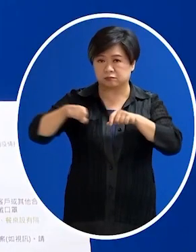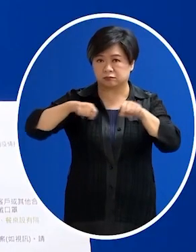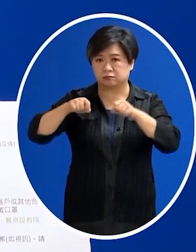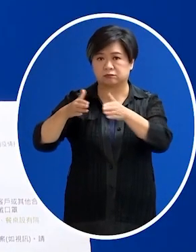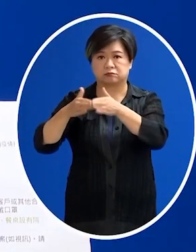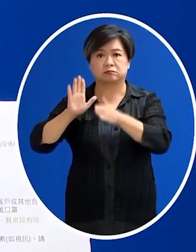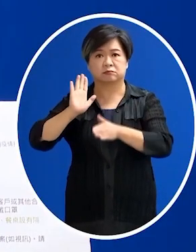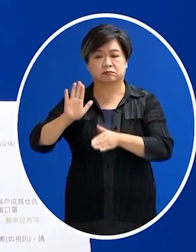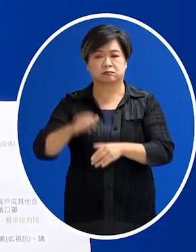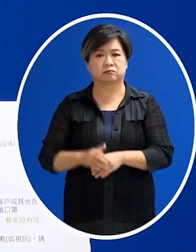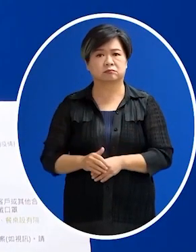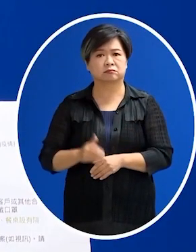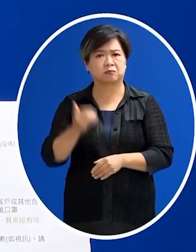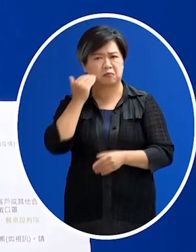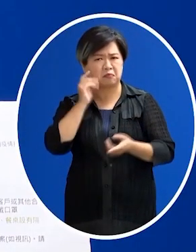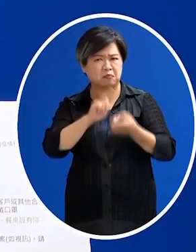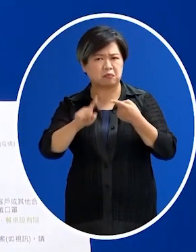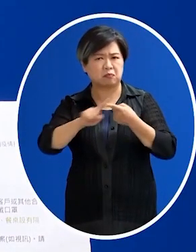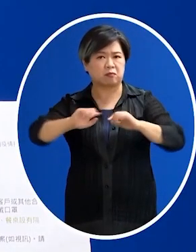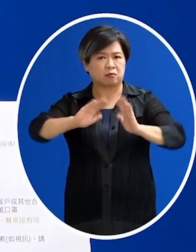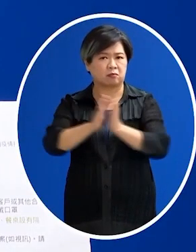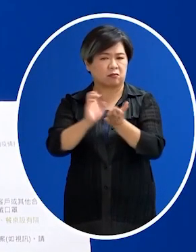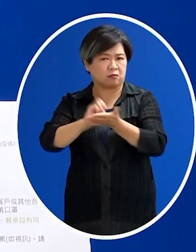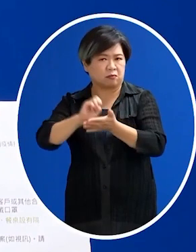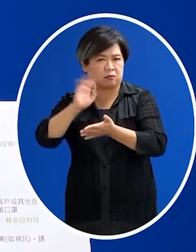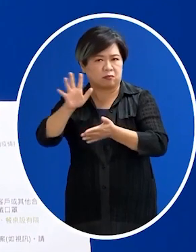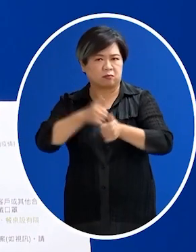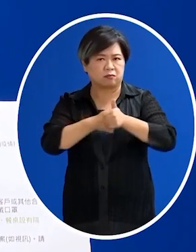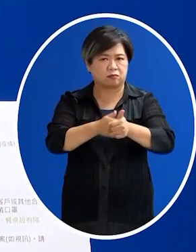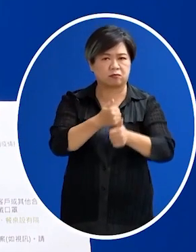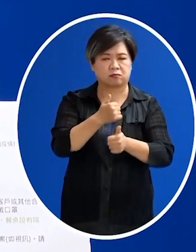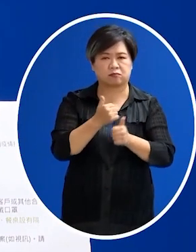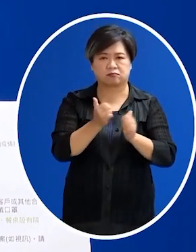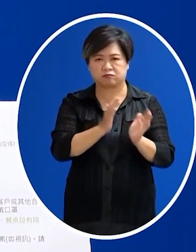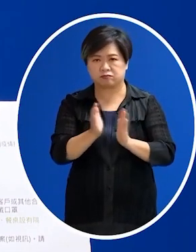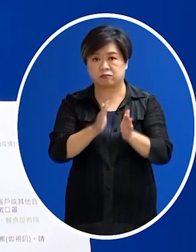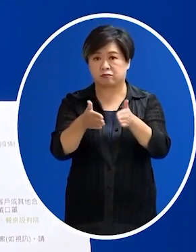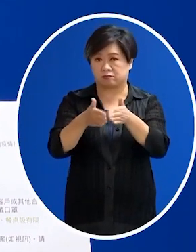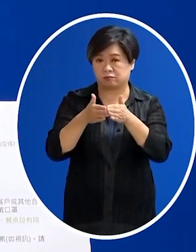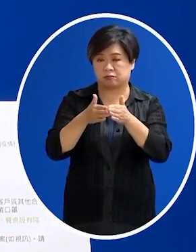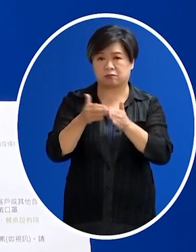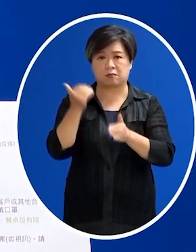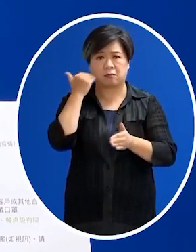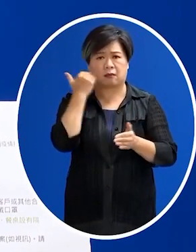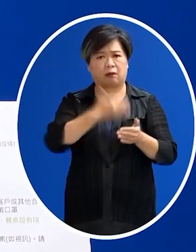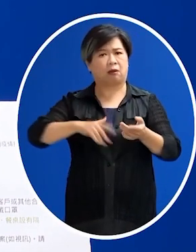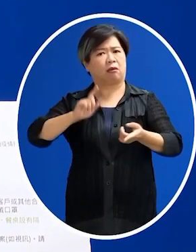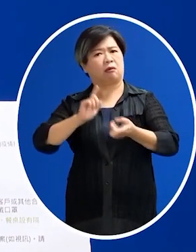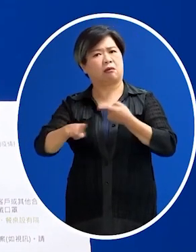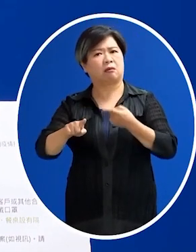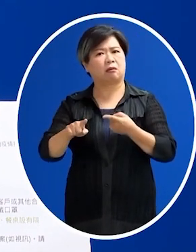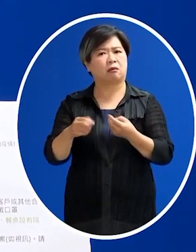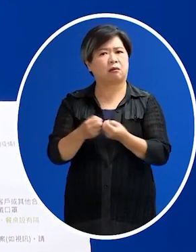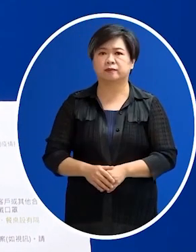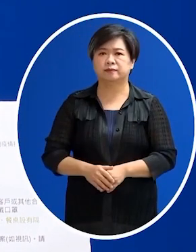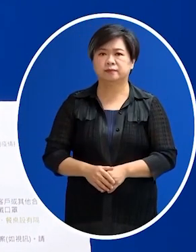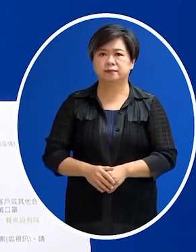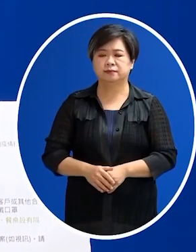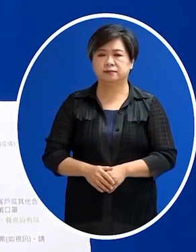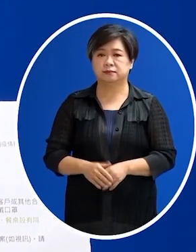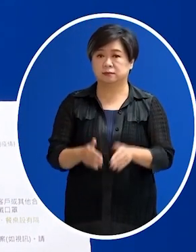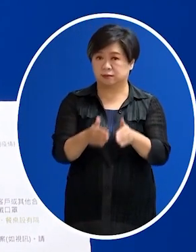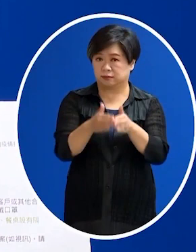的异常通报跟追踪处理。那么一旦有任何的不舒服或者有